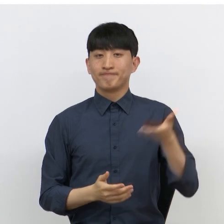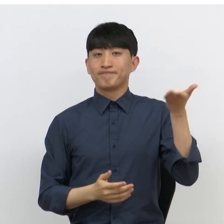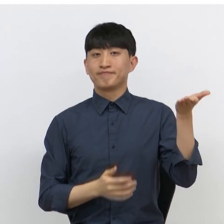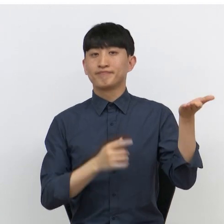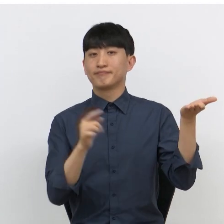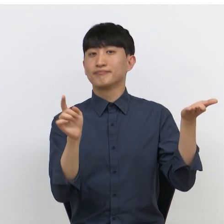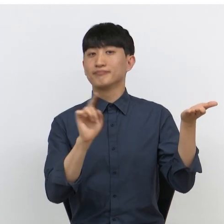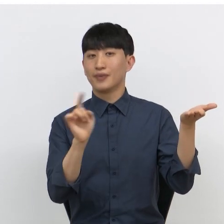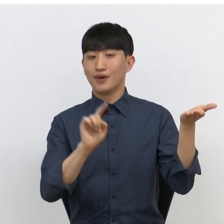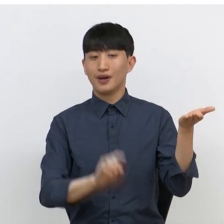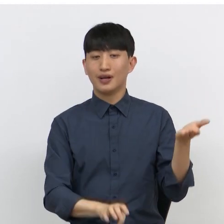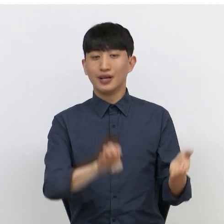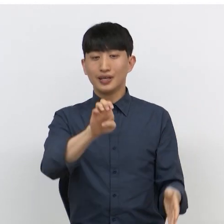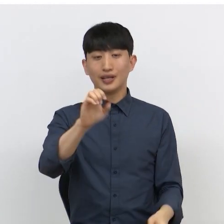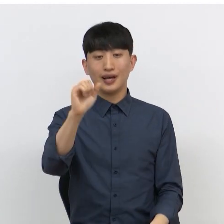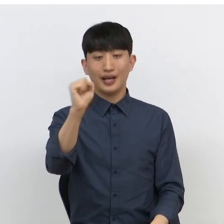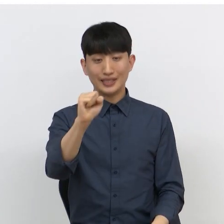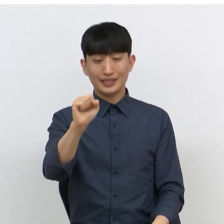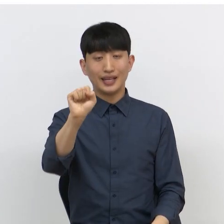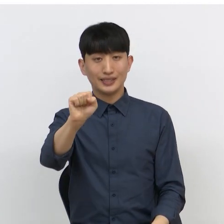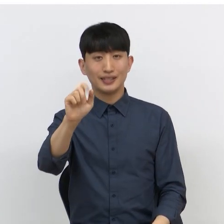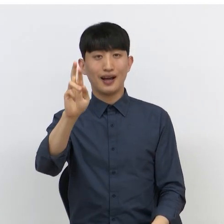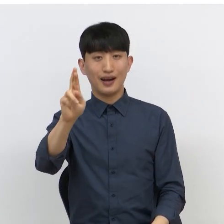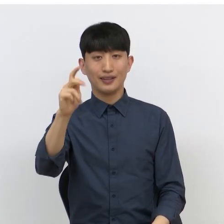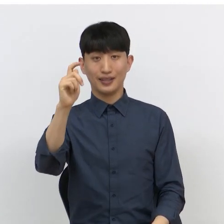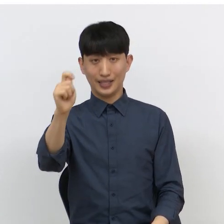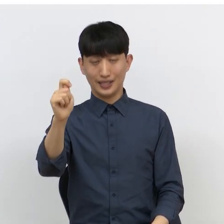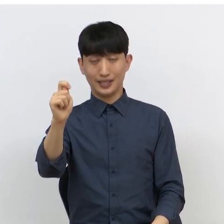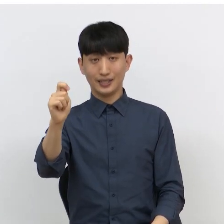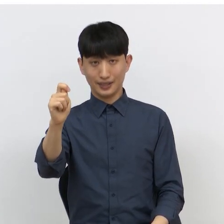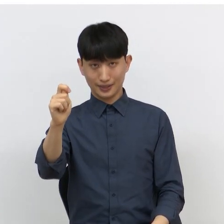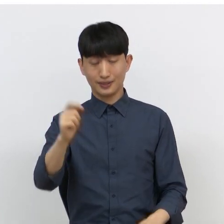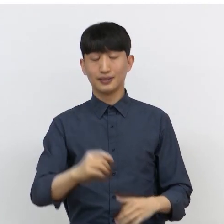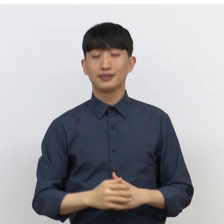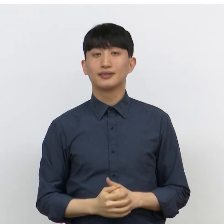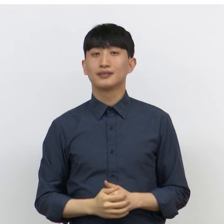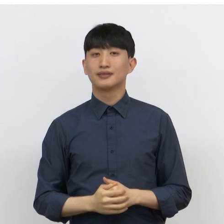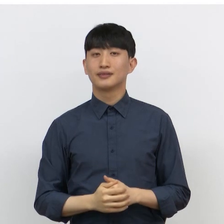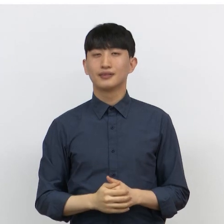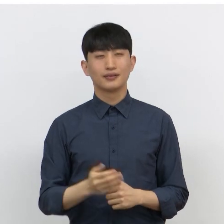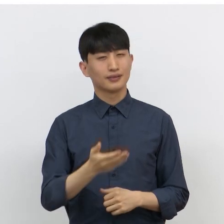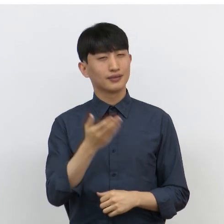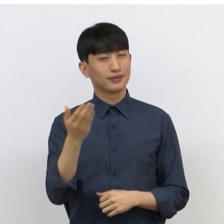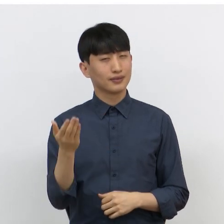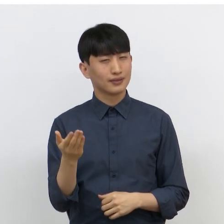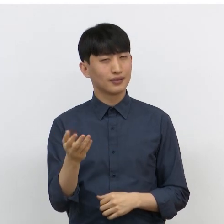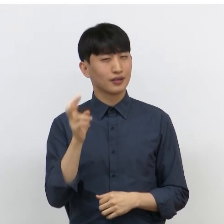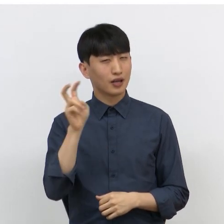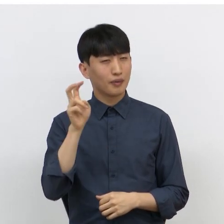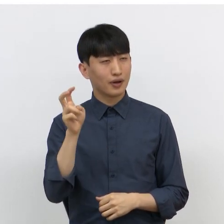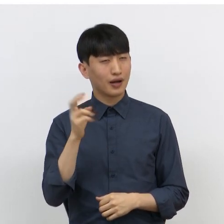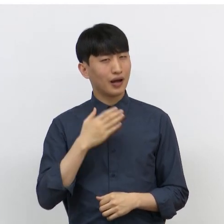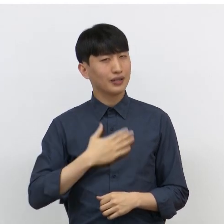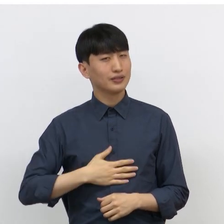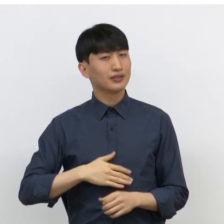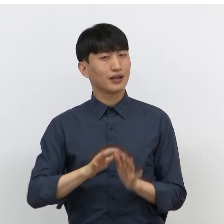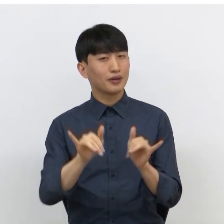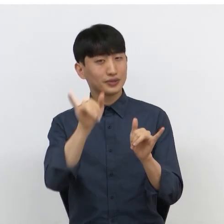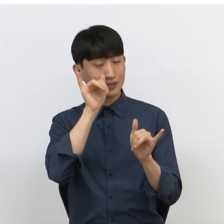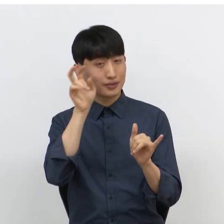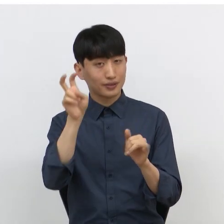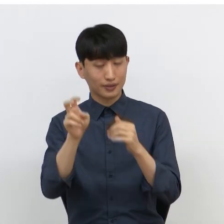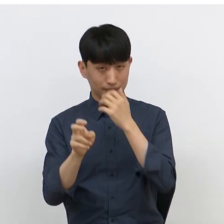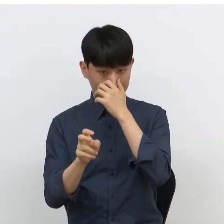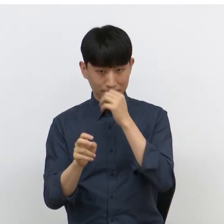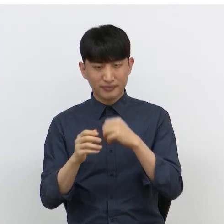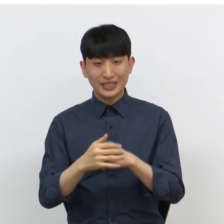이것은 ESRT라고 해가지고 ESRT는 아마 이렇게 아시는 분은 알겠지만,